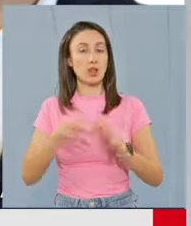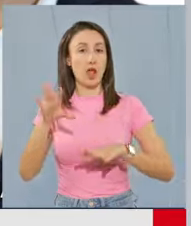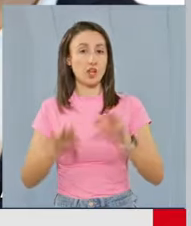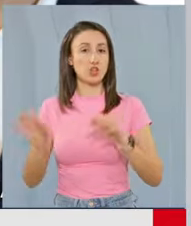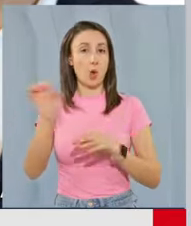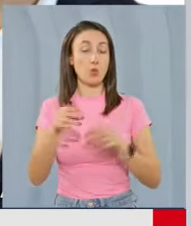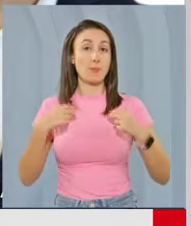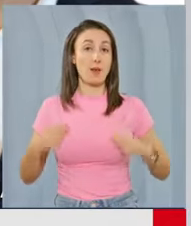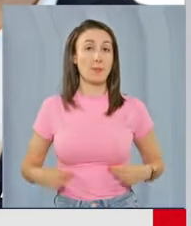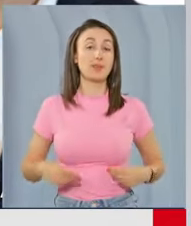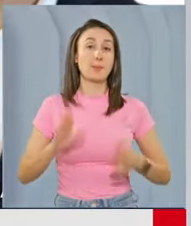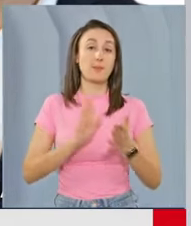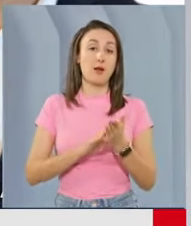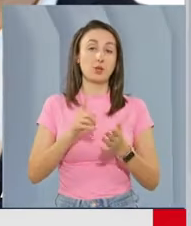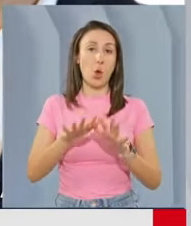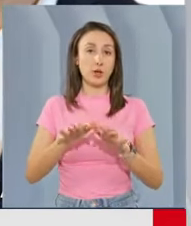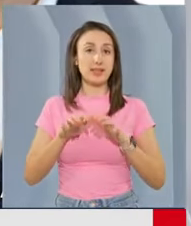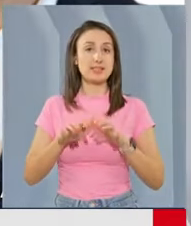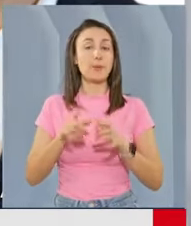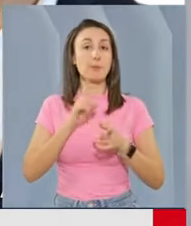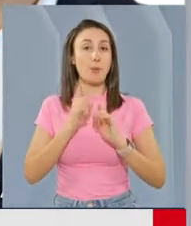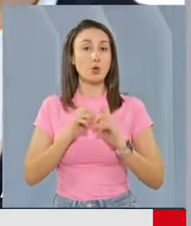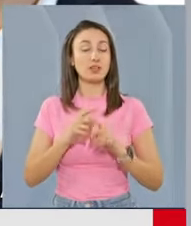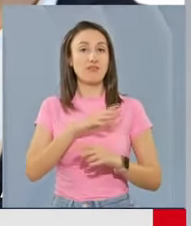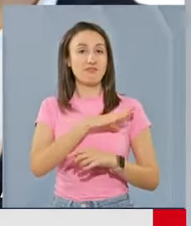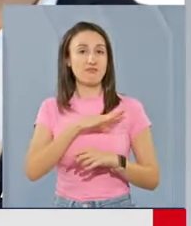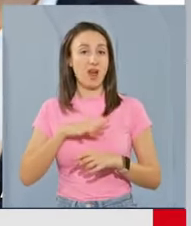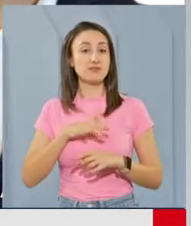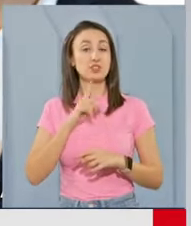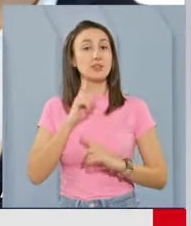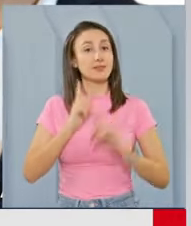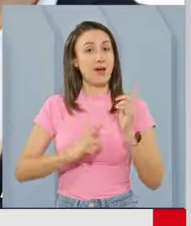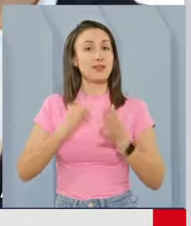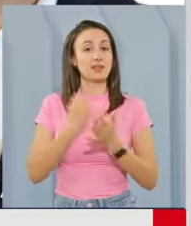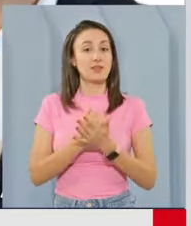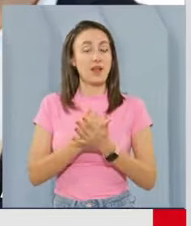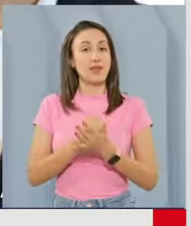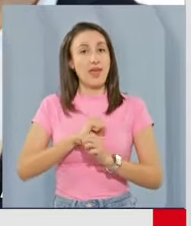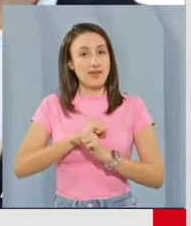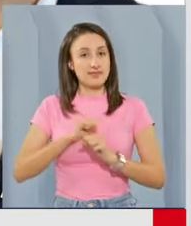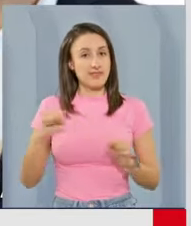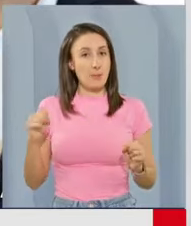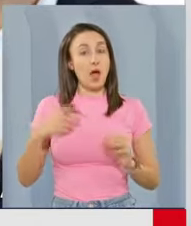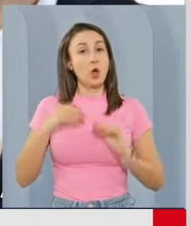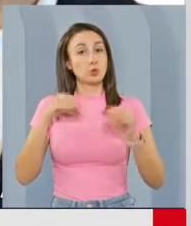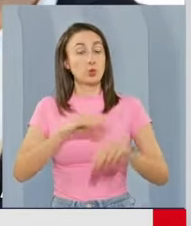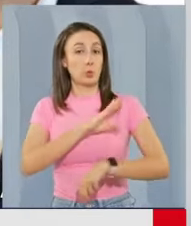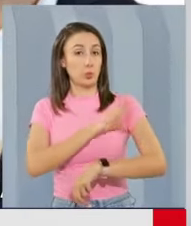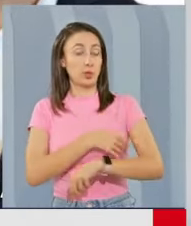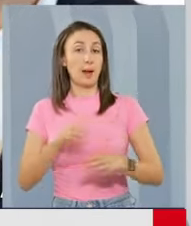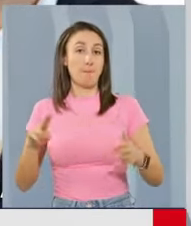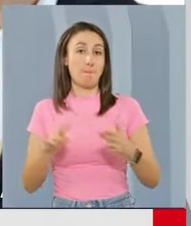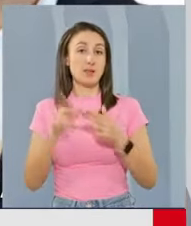europarlamentare Deci practic avem o criză politică în Franța iar dacă într adevăr extremiștii vor ajunge la putere la Paris